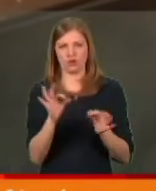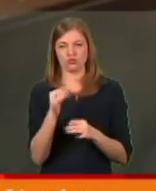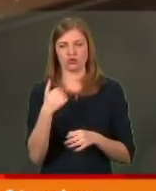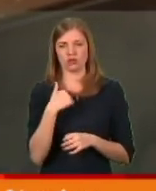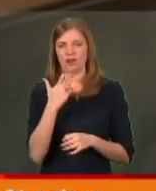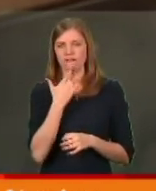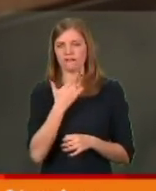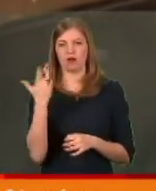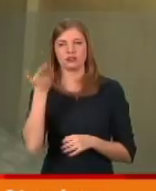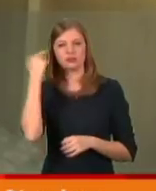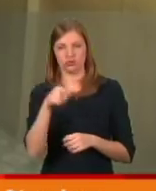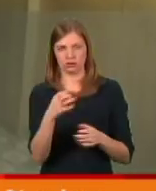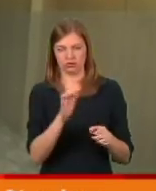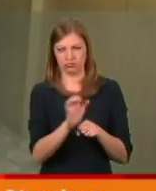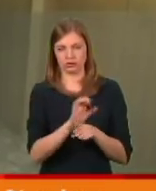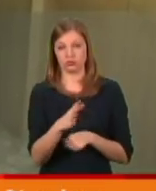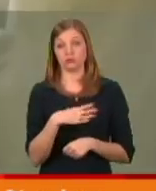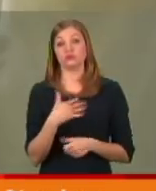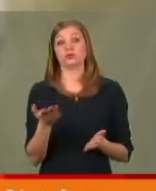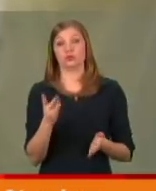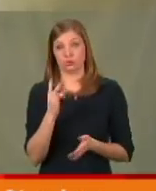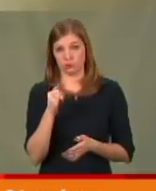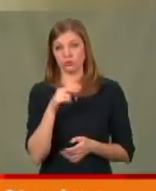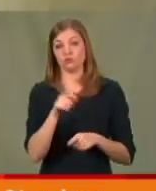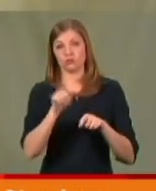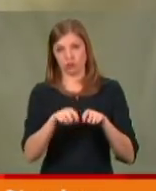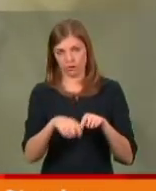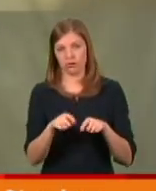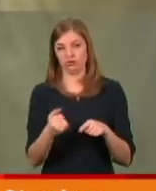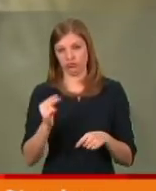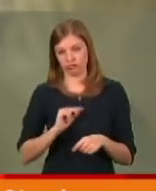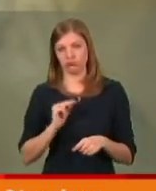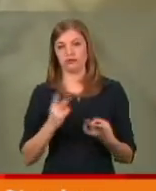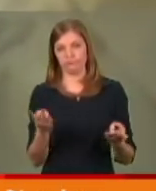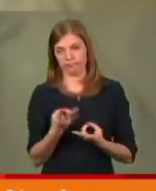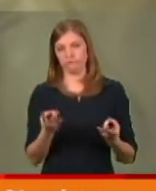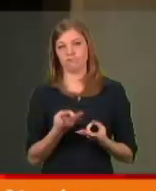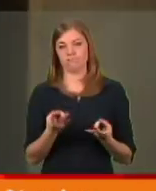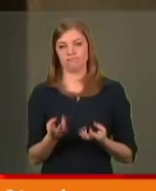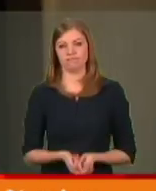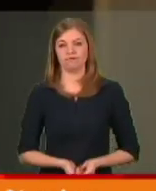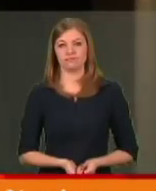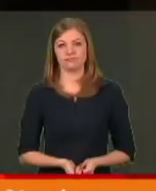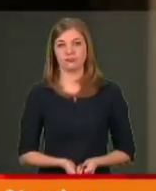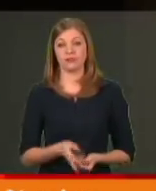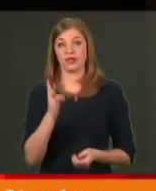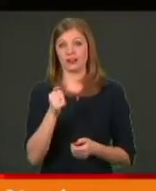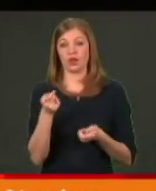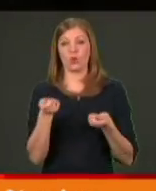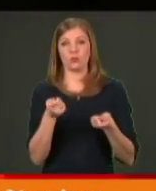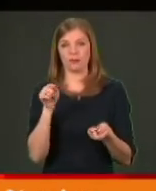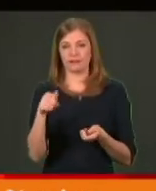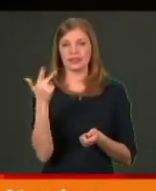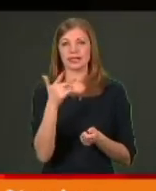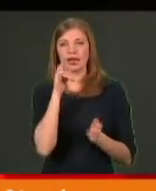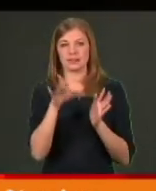ще в Радянському Союзі було виготовлено? А он поверку проходить, он используется. На пульт управління